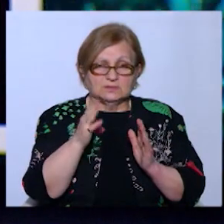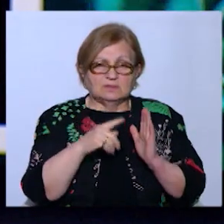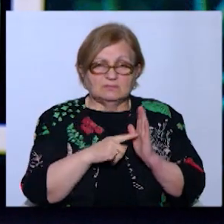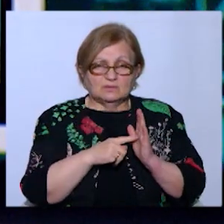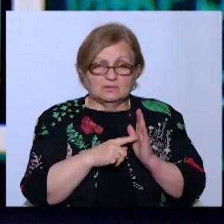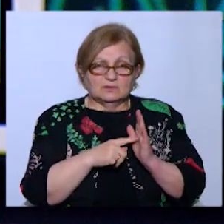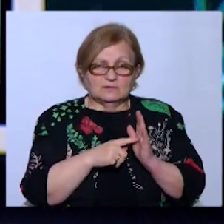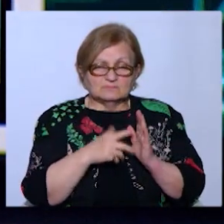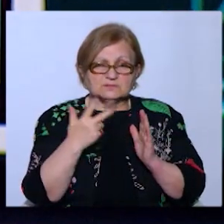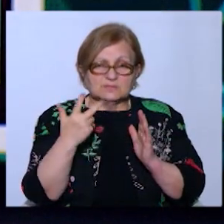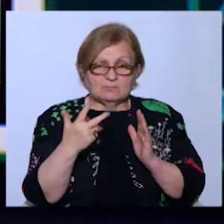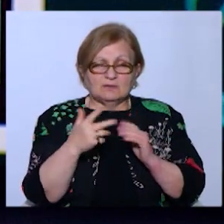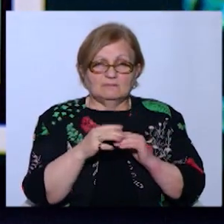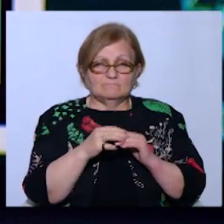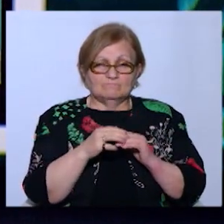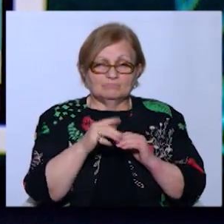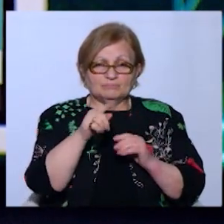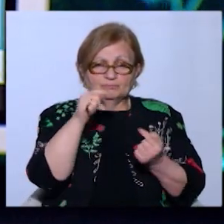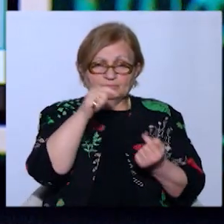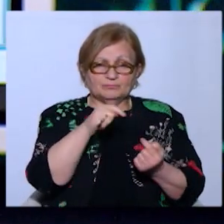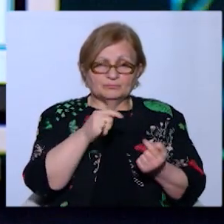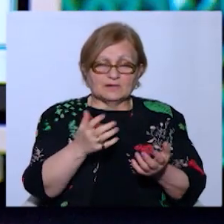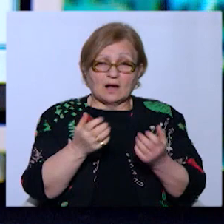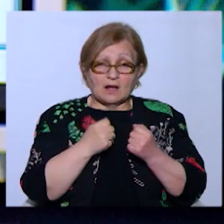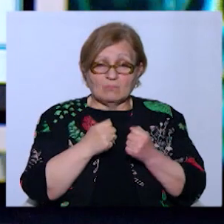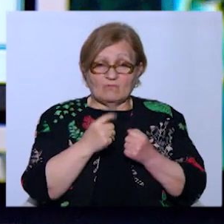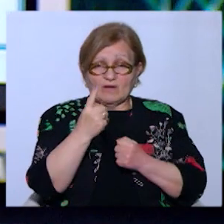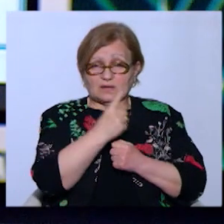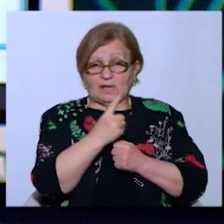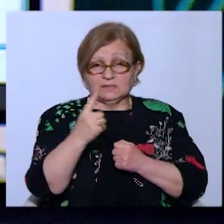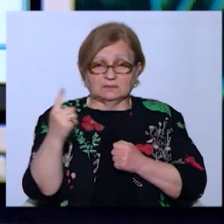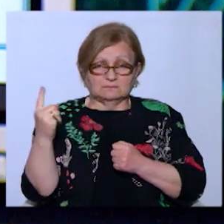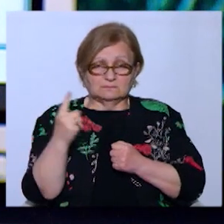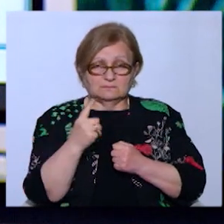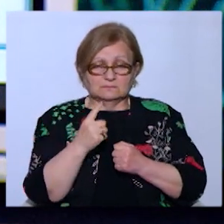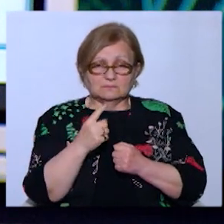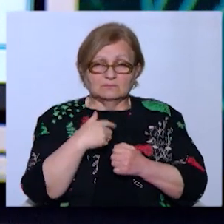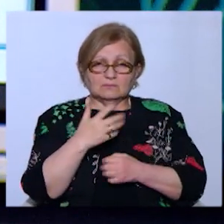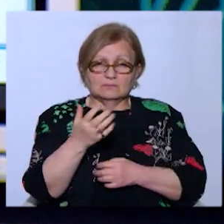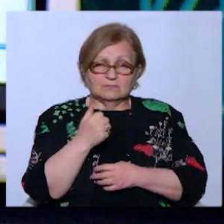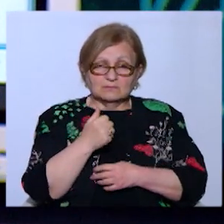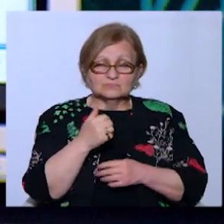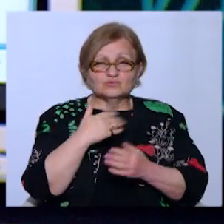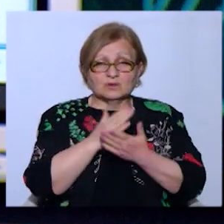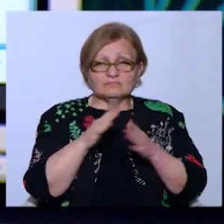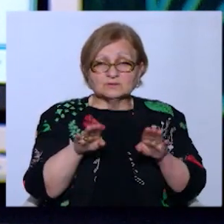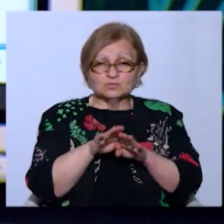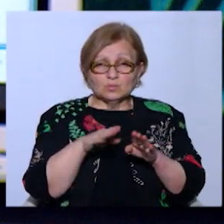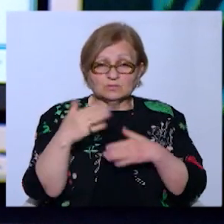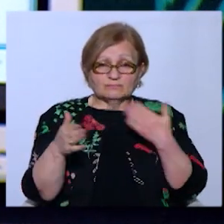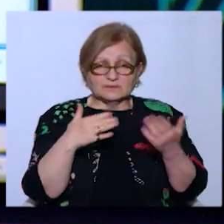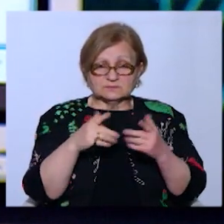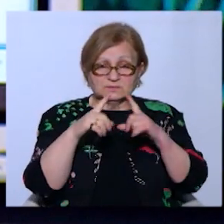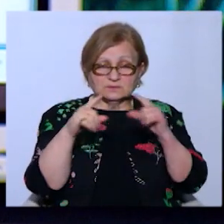1.5 გავამრავლოთ 2-ზე? 3, ხო? ანუ შესაბამისად გამოვა კენტი. ანუ ზოგადად მივიღეთ, რომ გვაქვს ტოლ გვერდა სამკუთხედი,